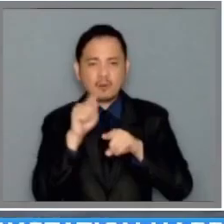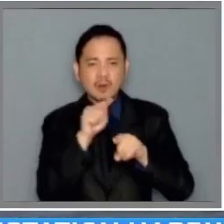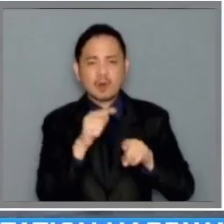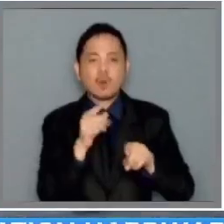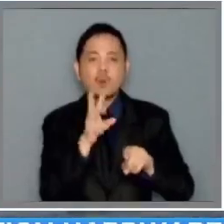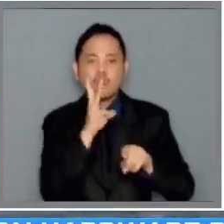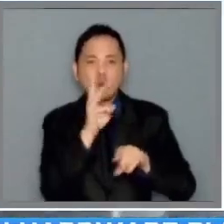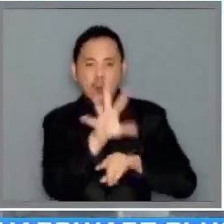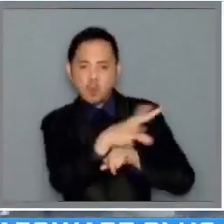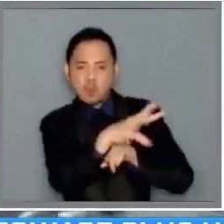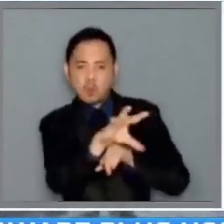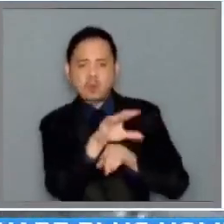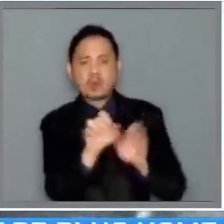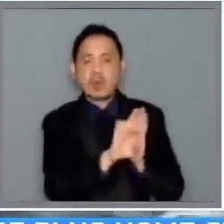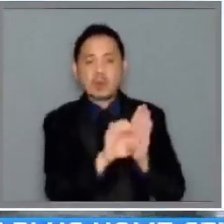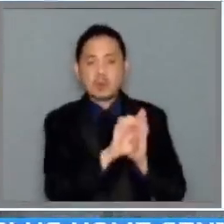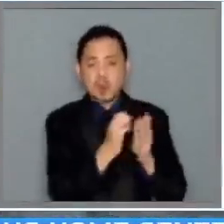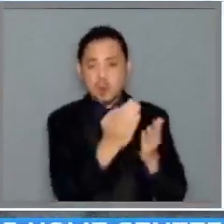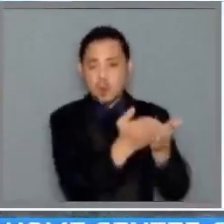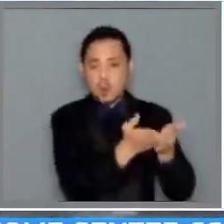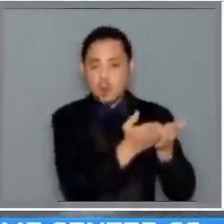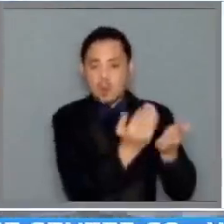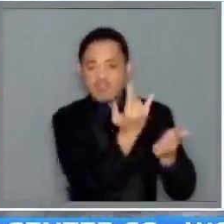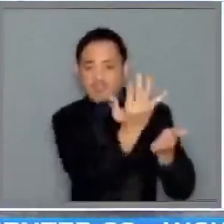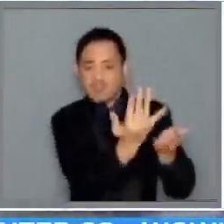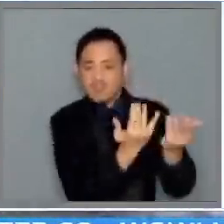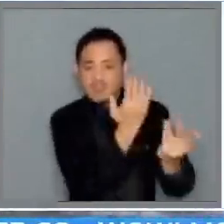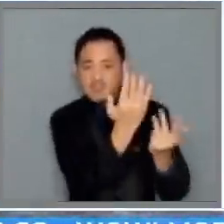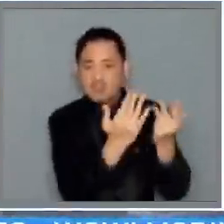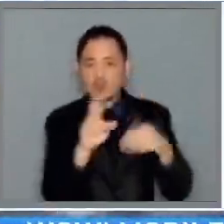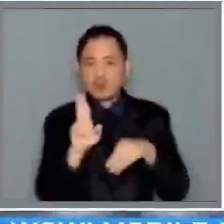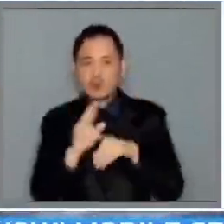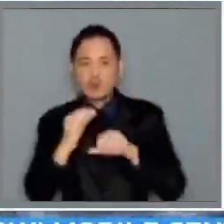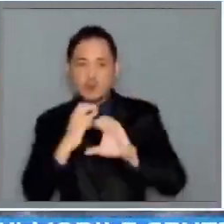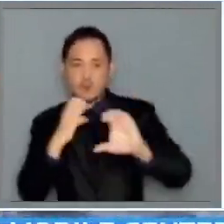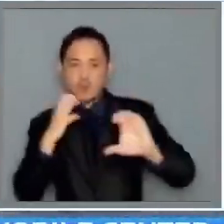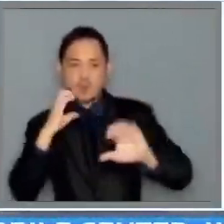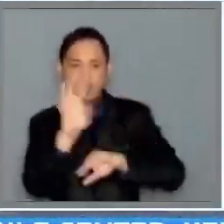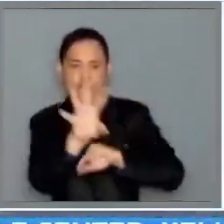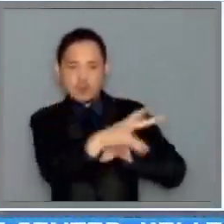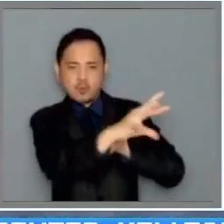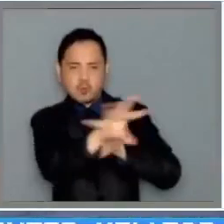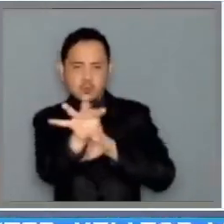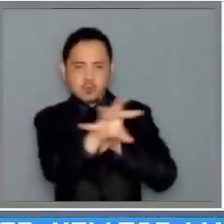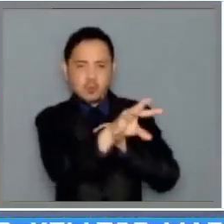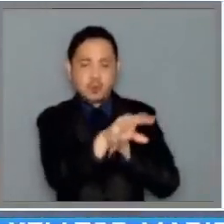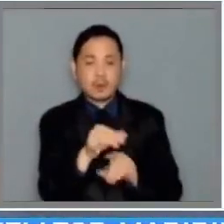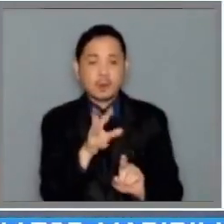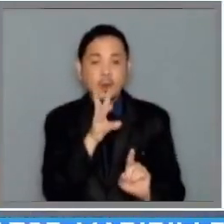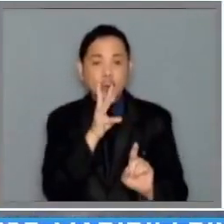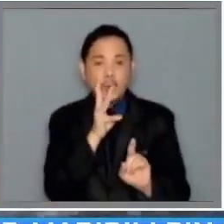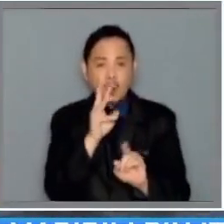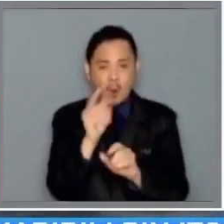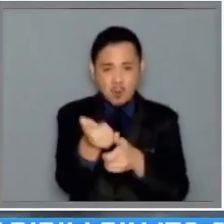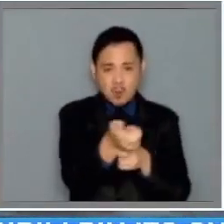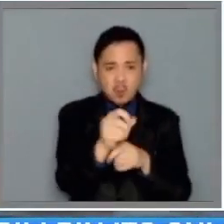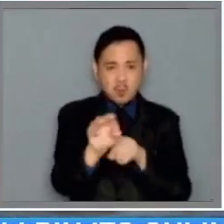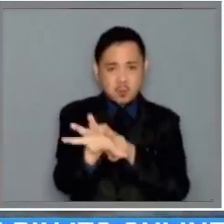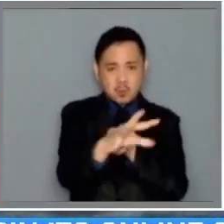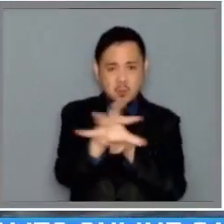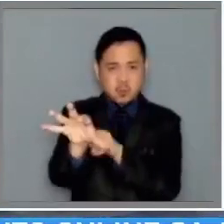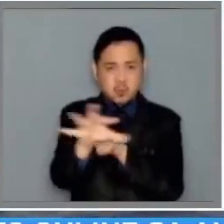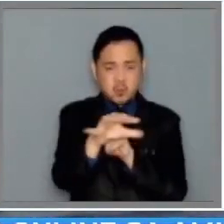barko gamit ang water cannon. Ayon sa commander ng NCWC, ang water cannon ay dinisenyo para lamang sa